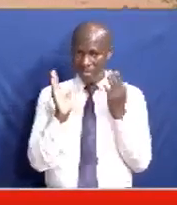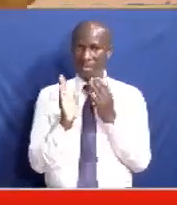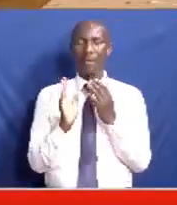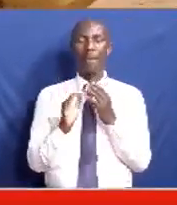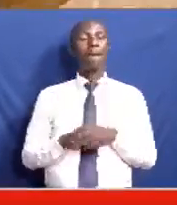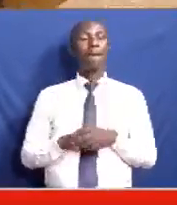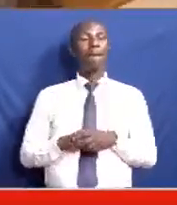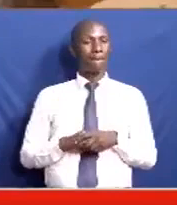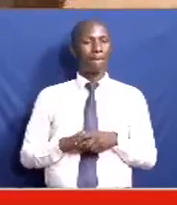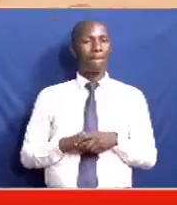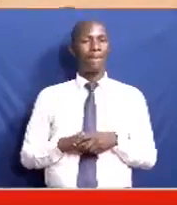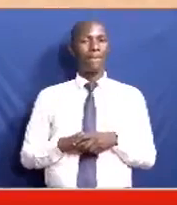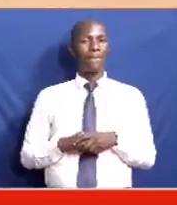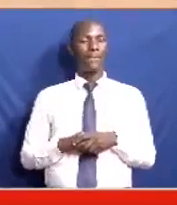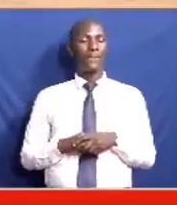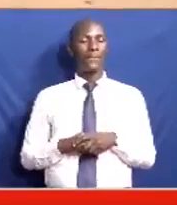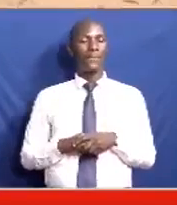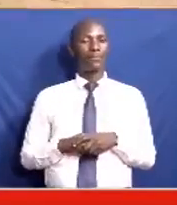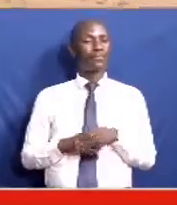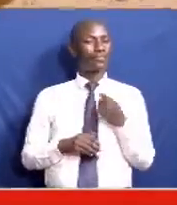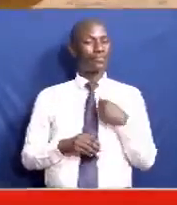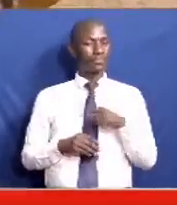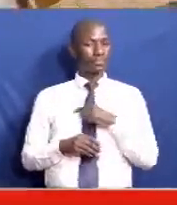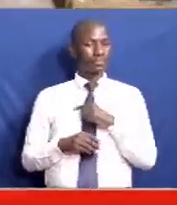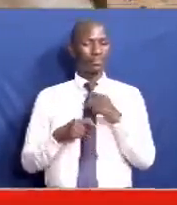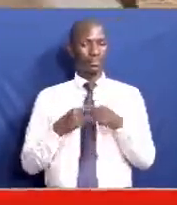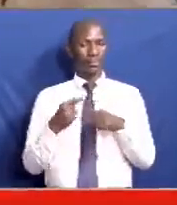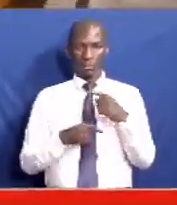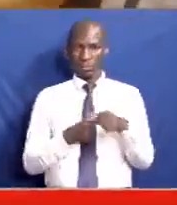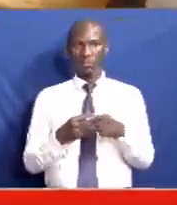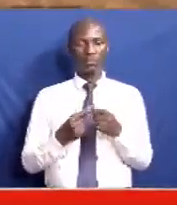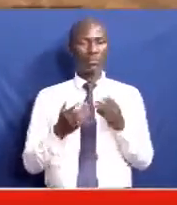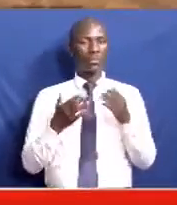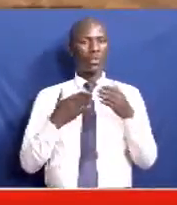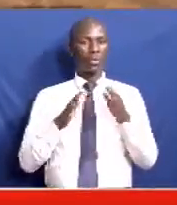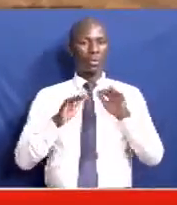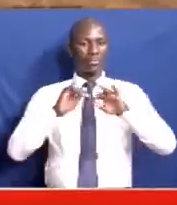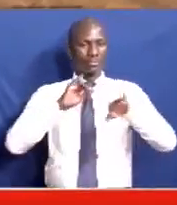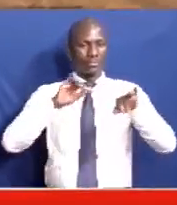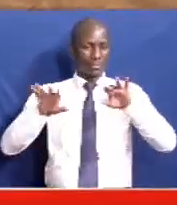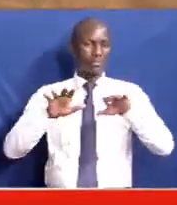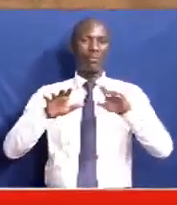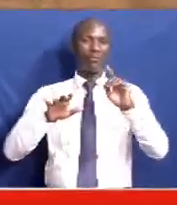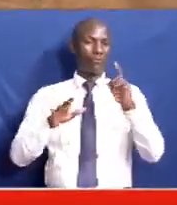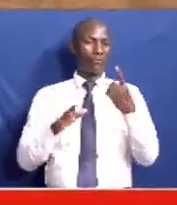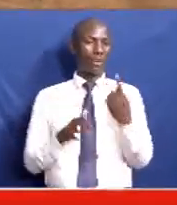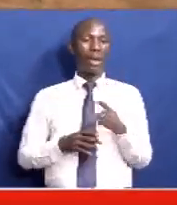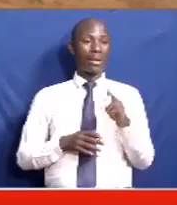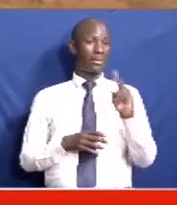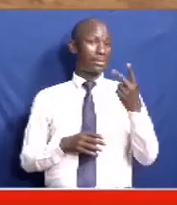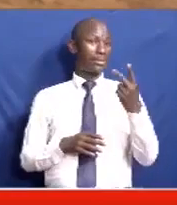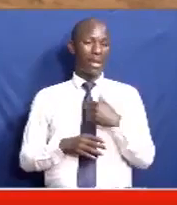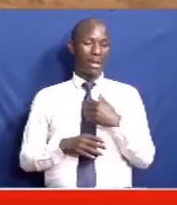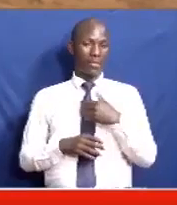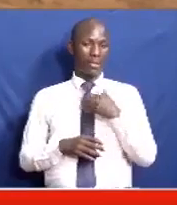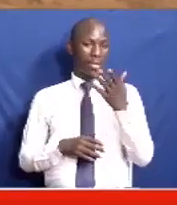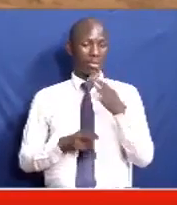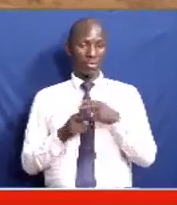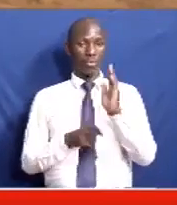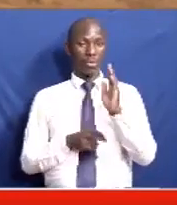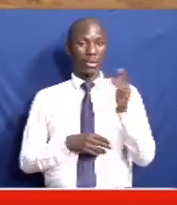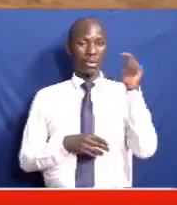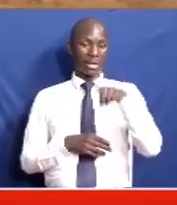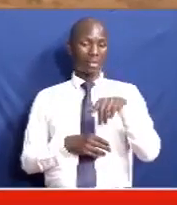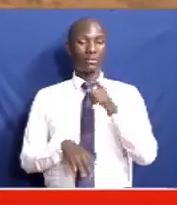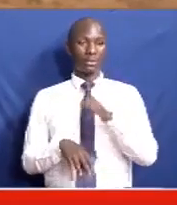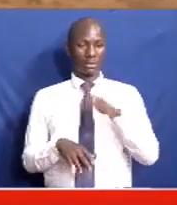yaki tuwende na kukukusia wa mwana wambe na pe mwana wake ulabu kite ulabu